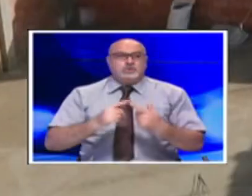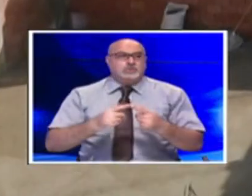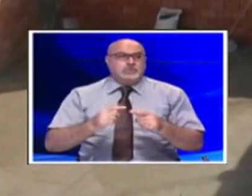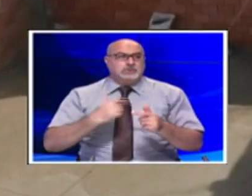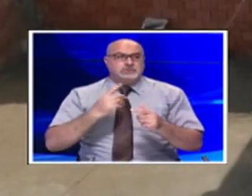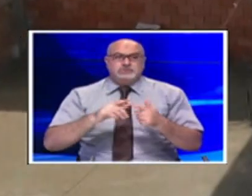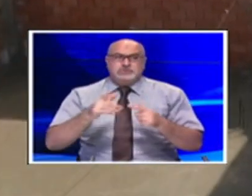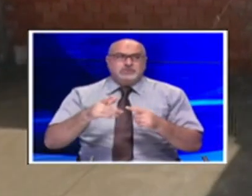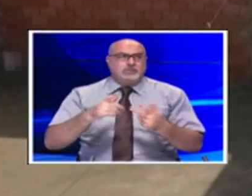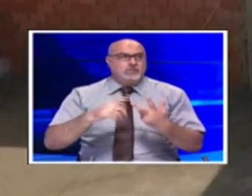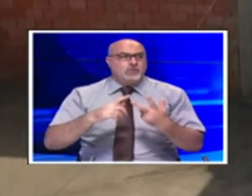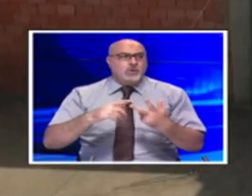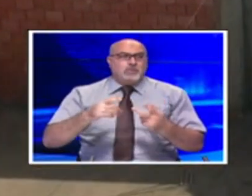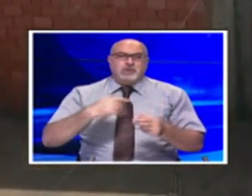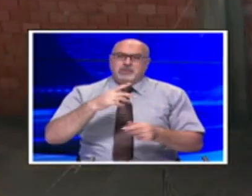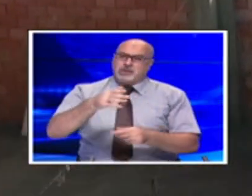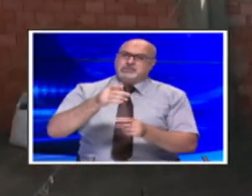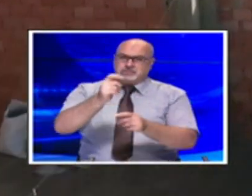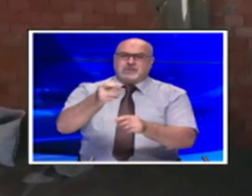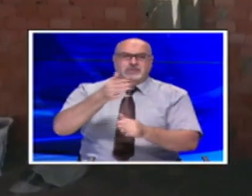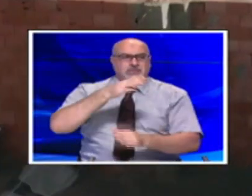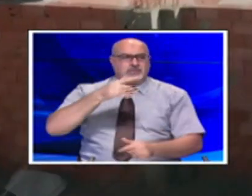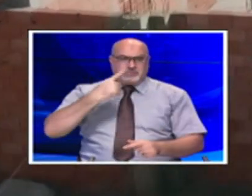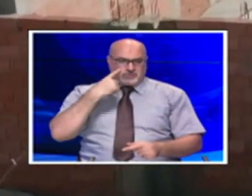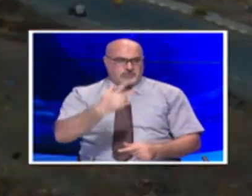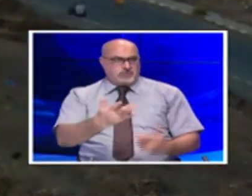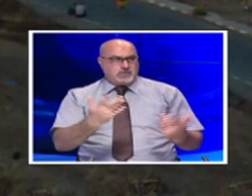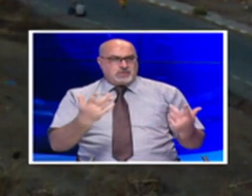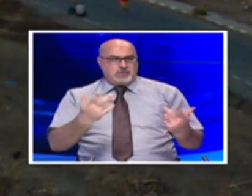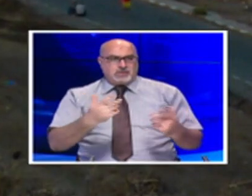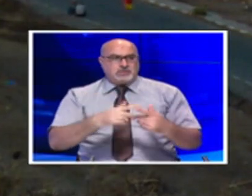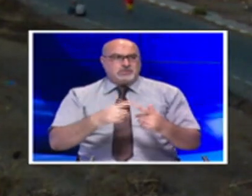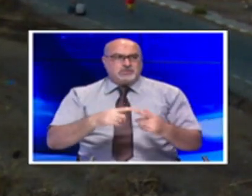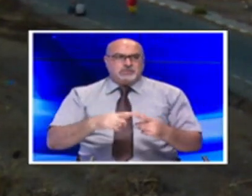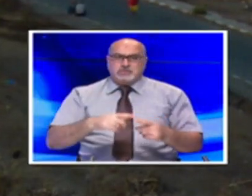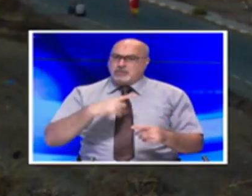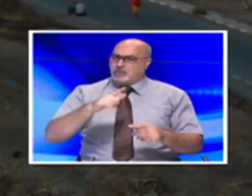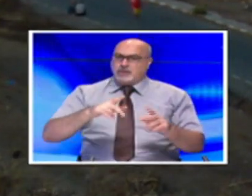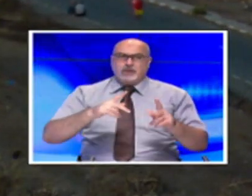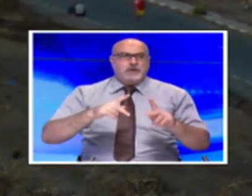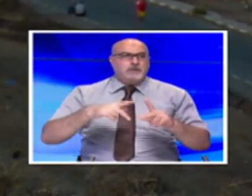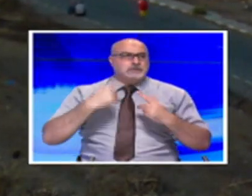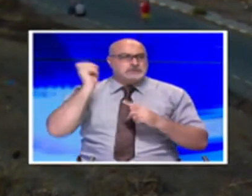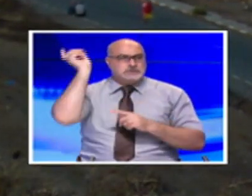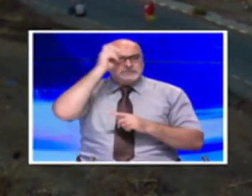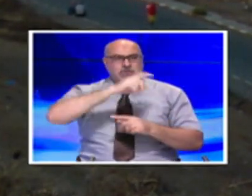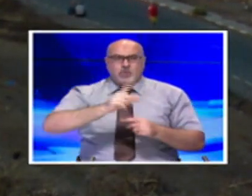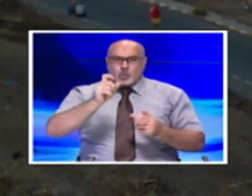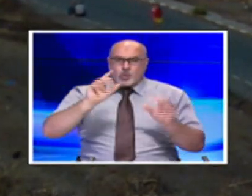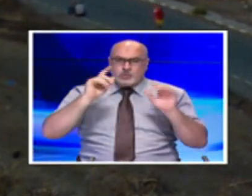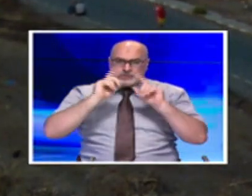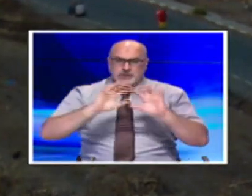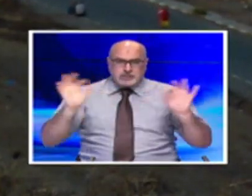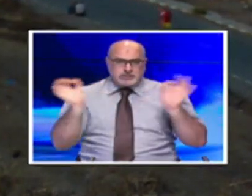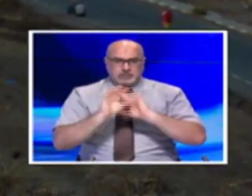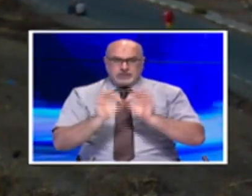انايا، تجيب لي راير وطنيه تقول لي هاك علام وتفوت لي باللي منطقه الظل، جبت لها منطقه الظل هذه وصل لها رئيس الجمهوريه باش تجيب لها الماء، وكاع بصح على بالها باللي